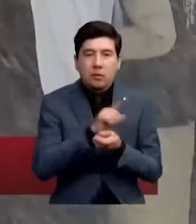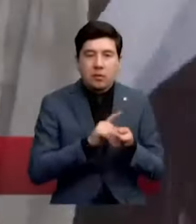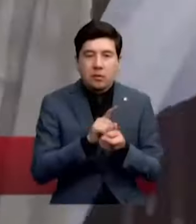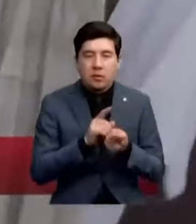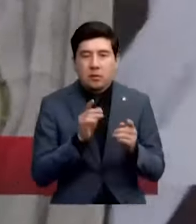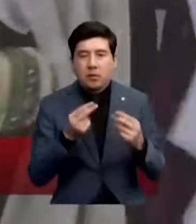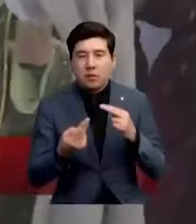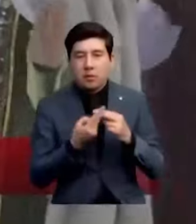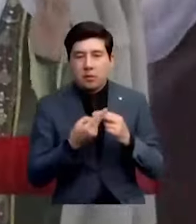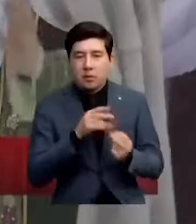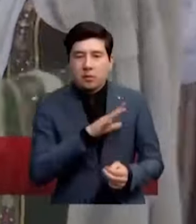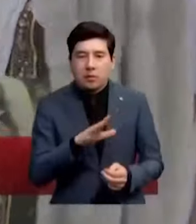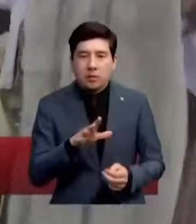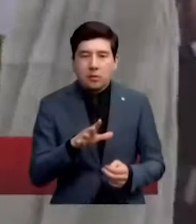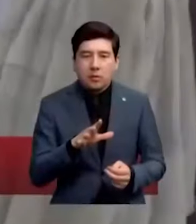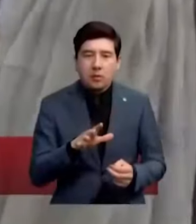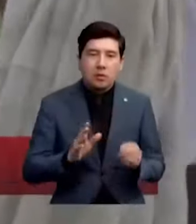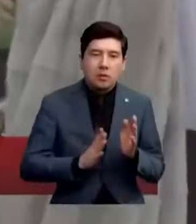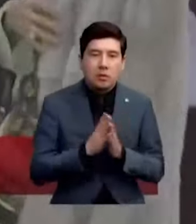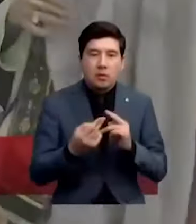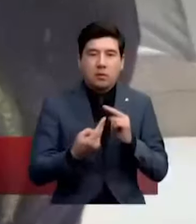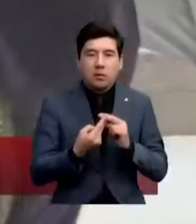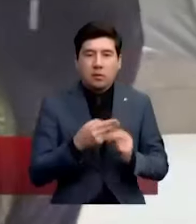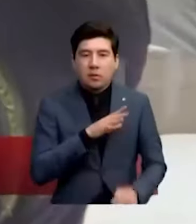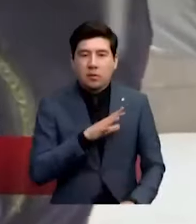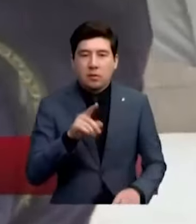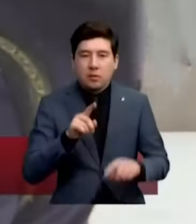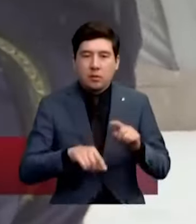азаматтардың бір-бірімен төс қағыстырып көрісуіне кедергі болмады.